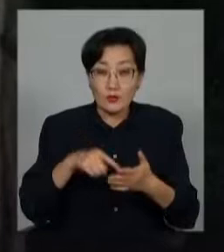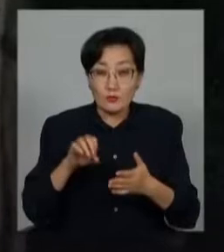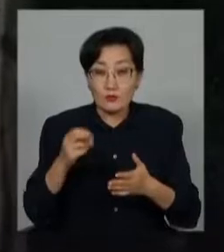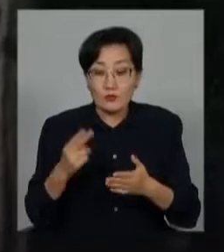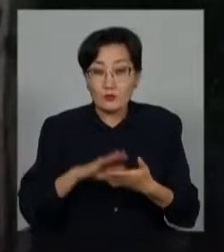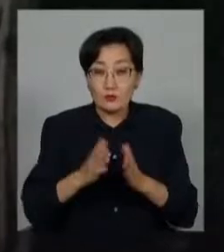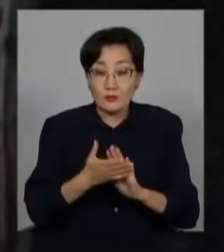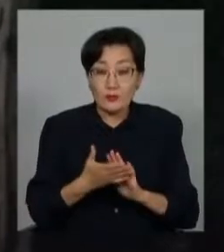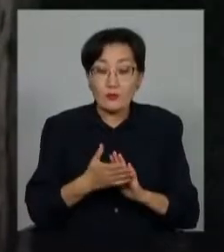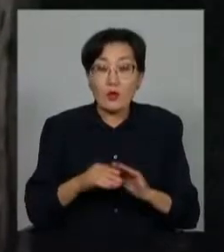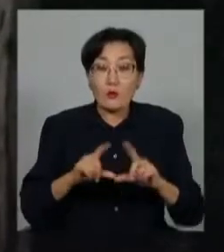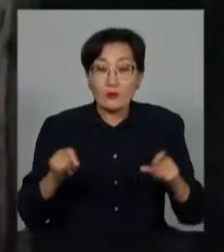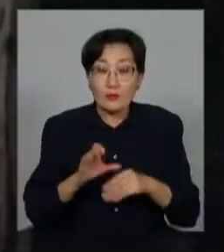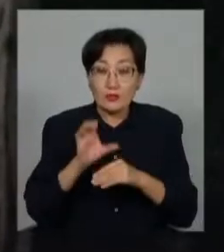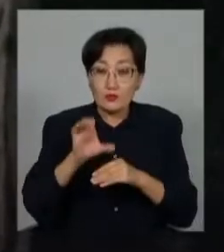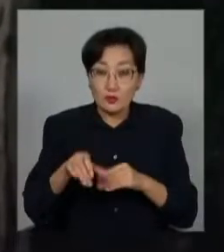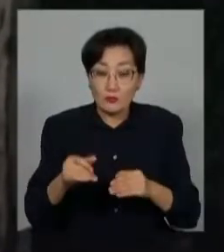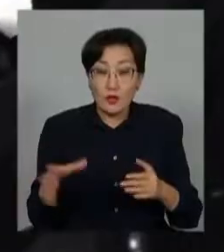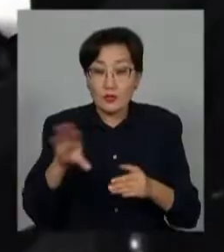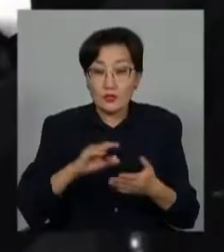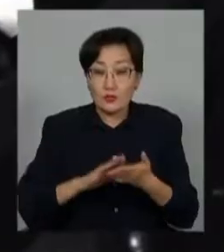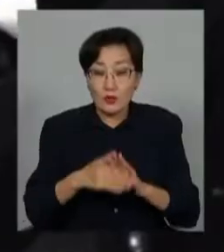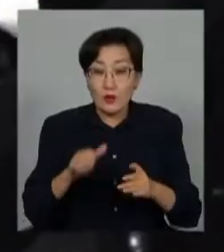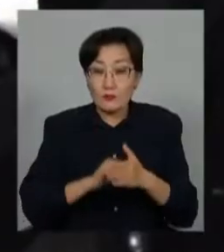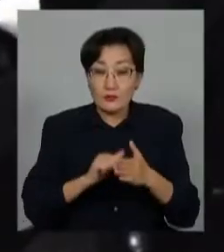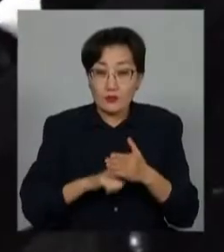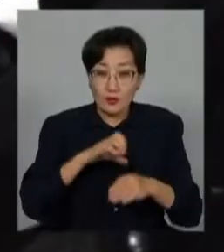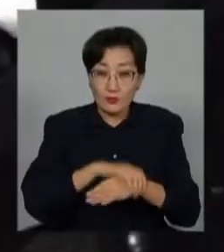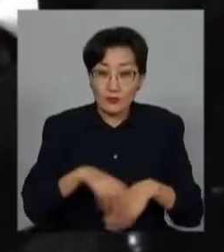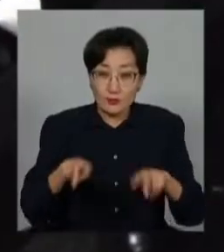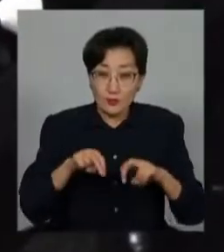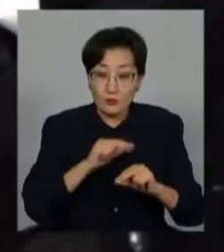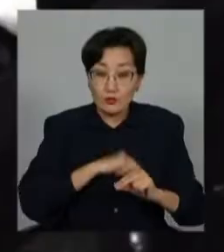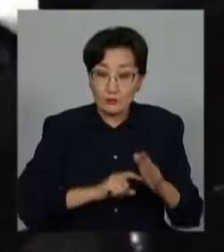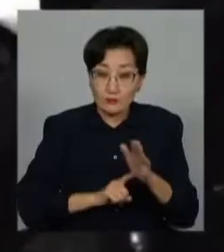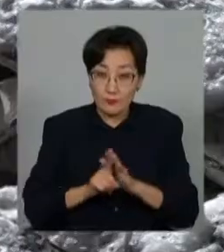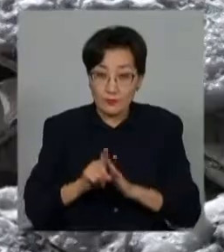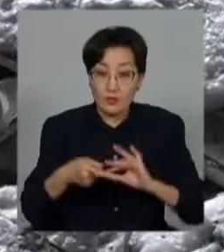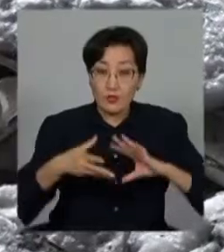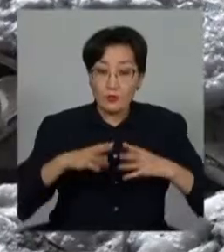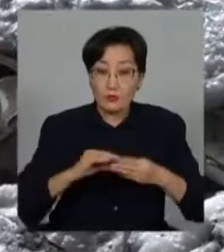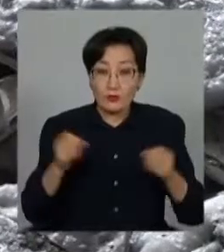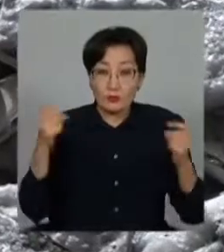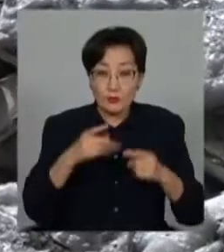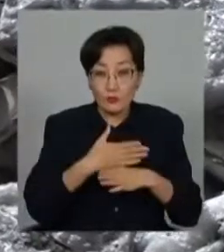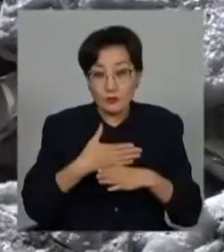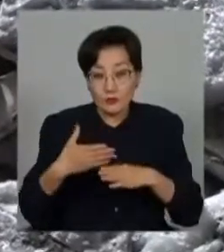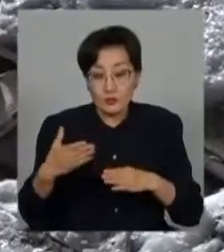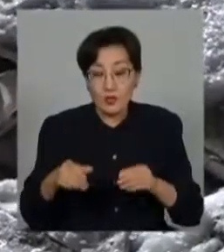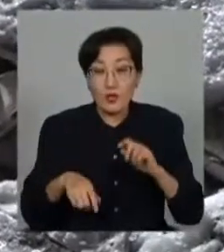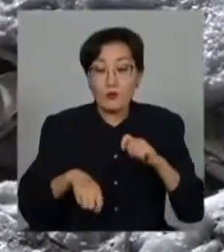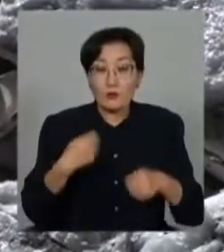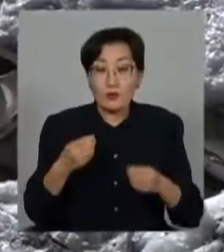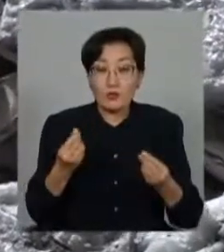әлеуметтік әл-ауқат басқармасына жолданған. Болған жағдайдың себебін анықтау үшін сараптама жұмыстары басталған екен. Нәтижесі белгілі болғаннан кейін шығын